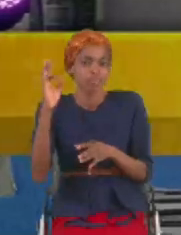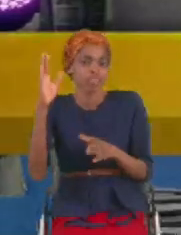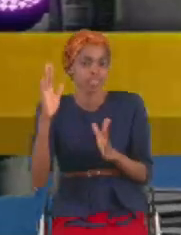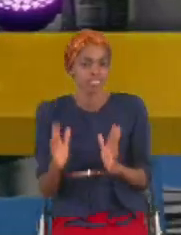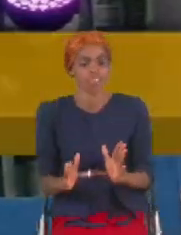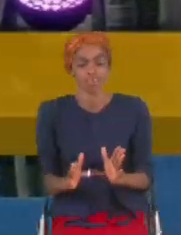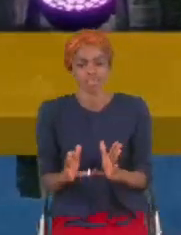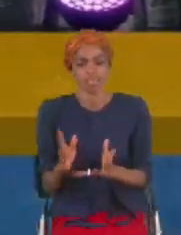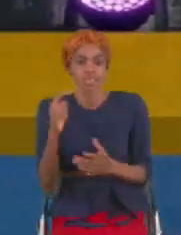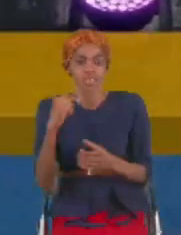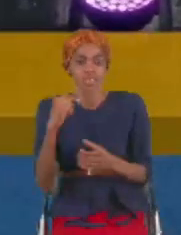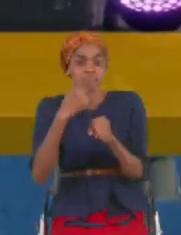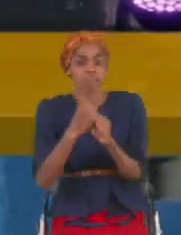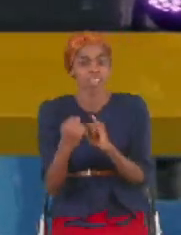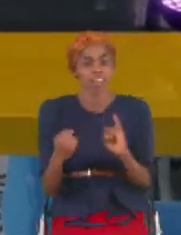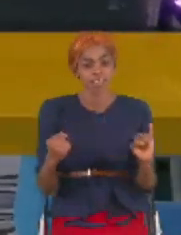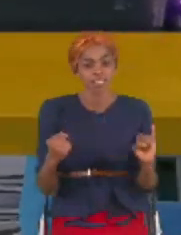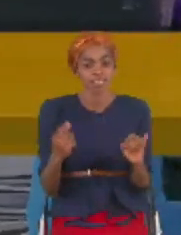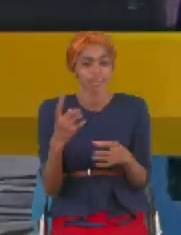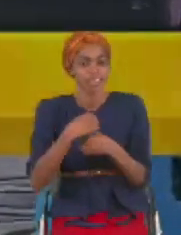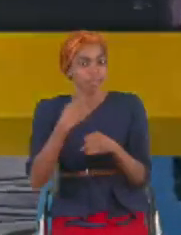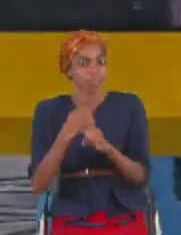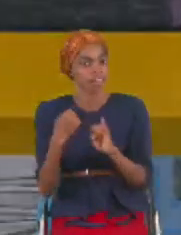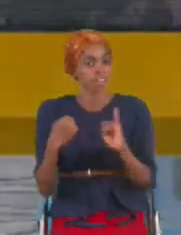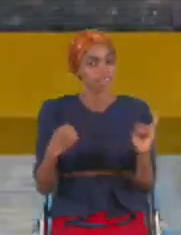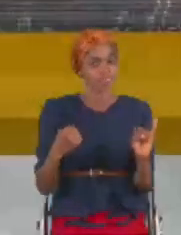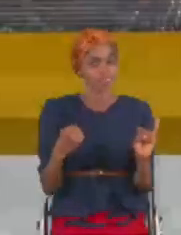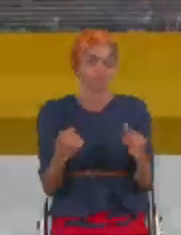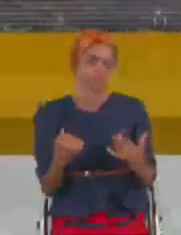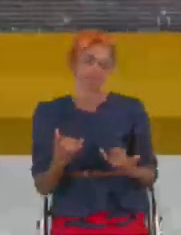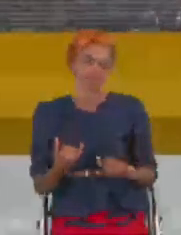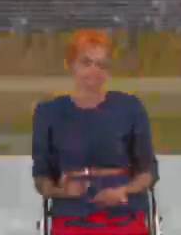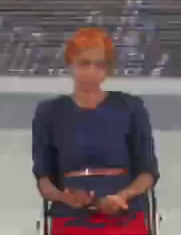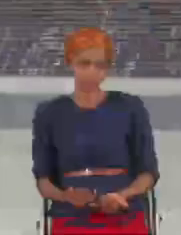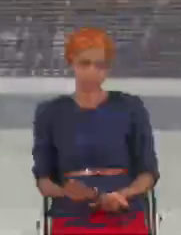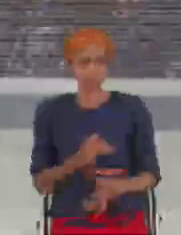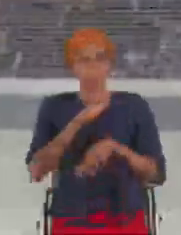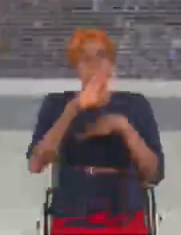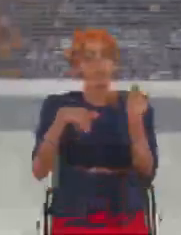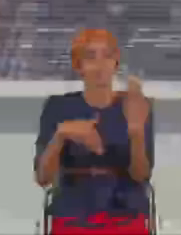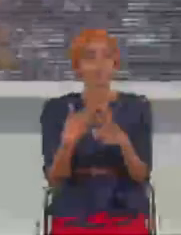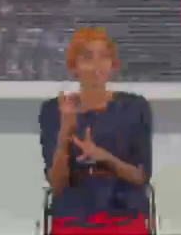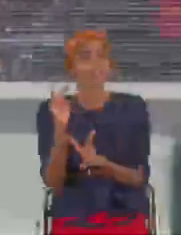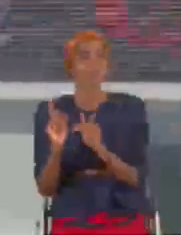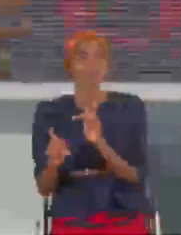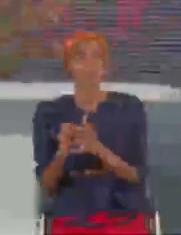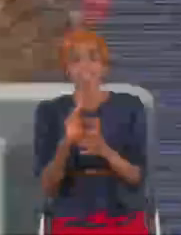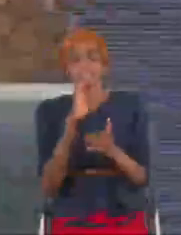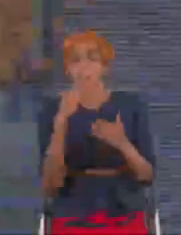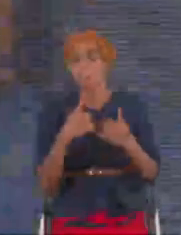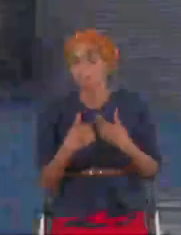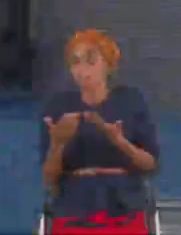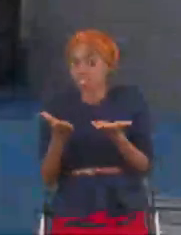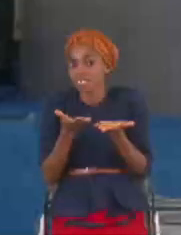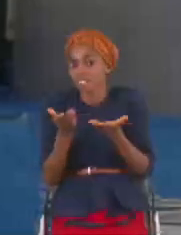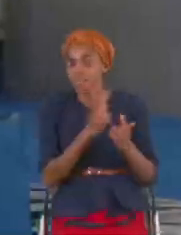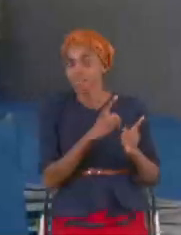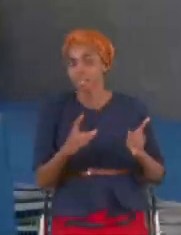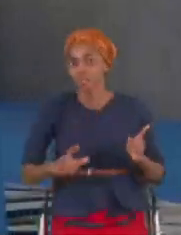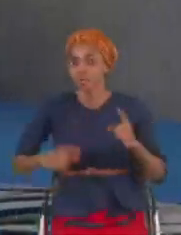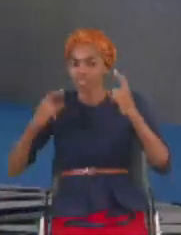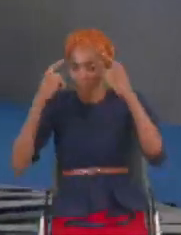la formation la formation mais tenant tous ceux qui ont servi le seigneur